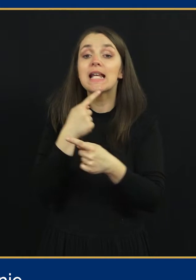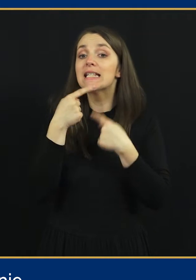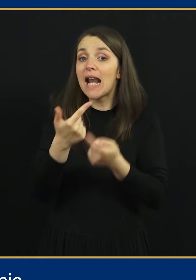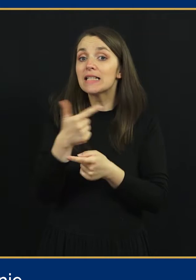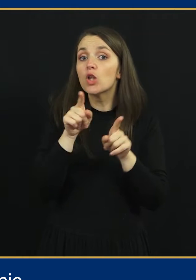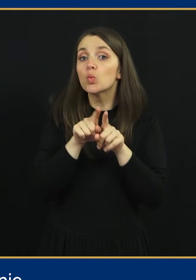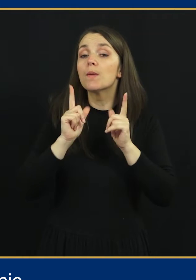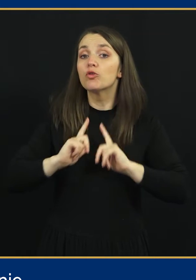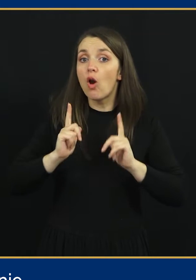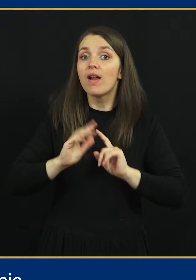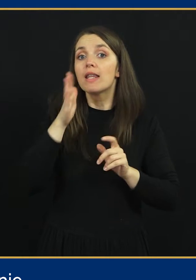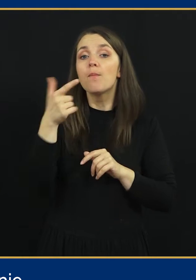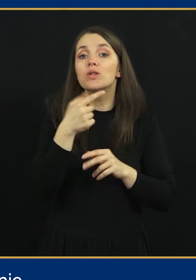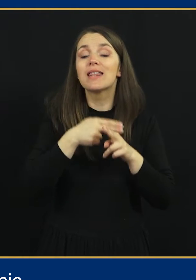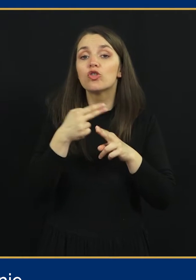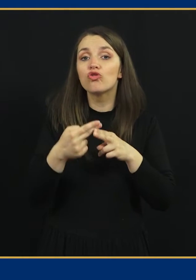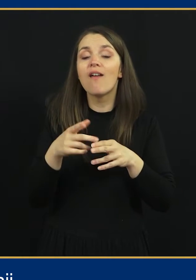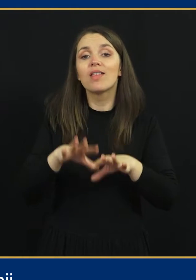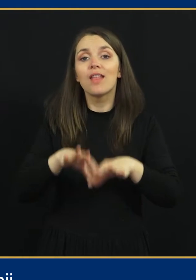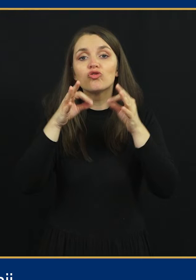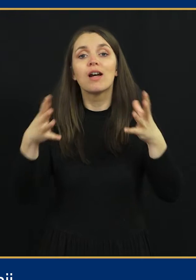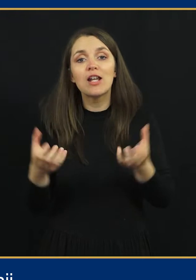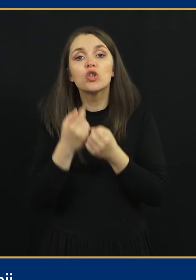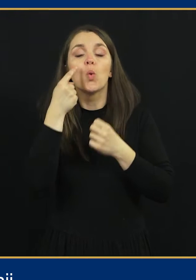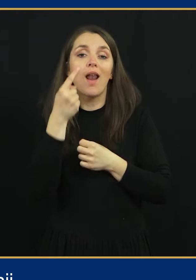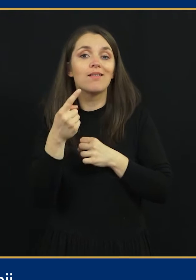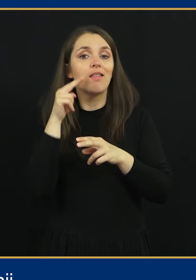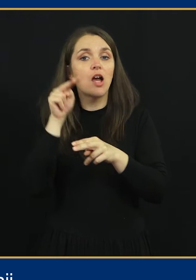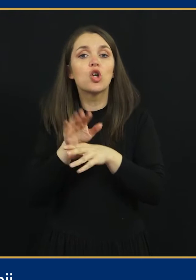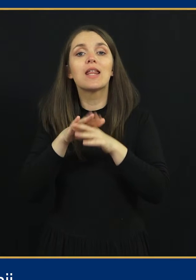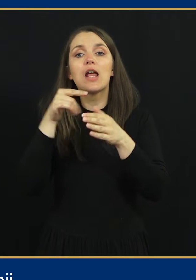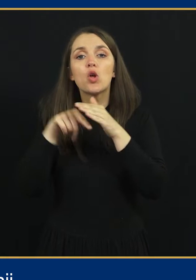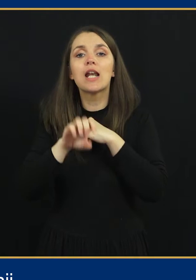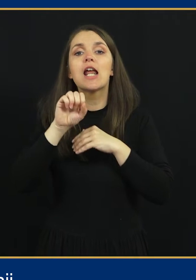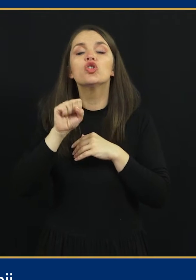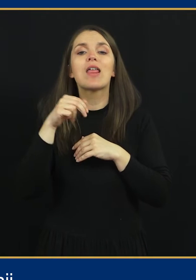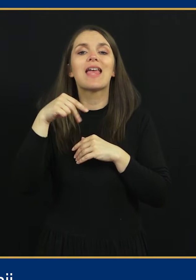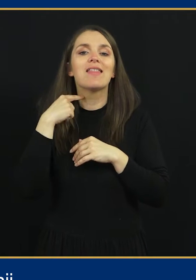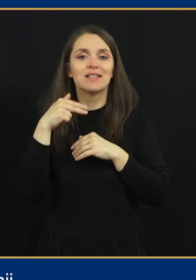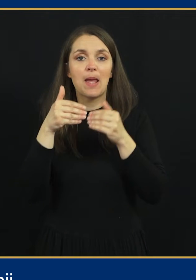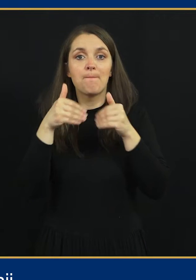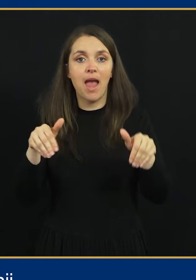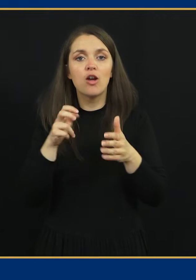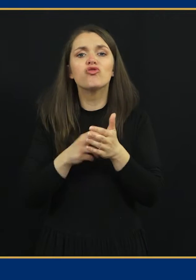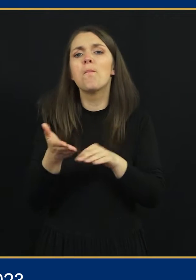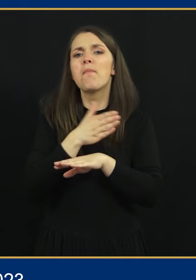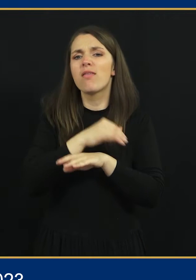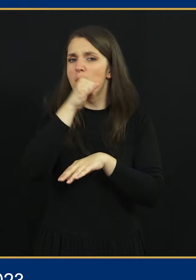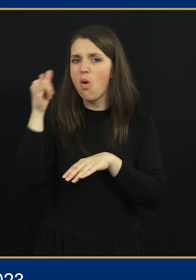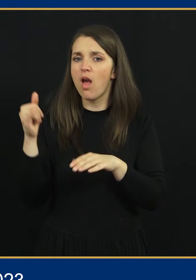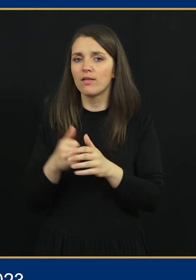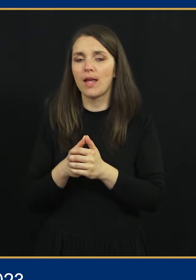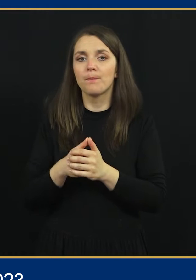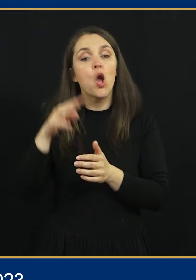tudi pričakovanje, da bosta državi našli rešitev glede nadzora na notranji šengenski meji še pred poletjem.